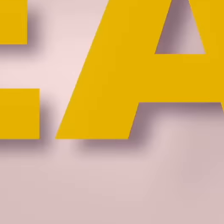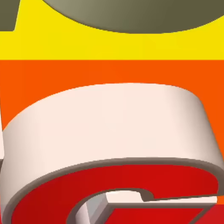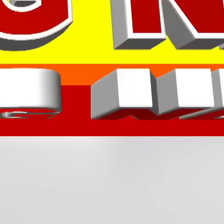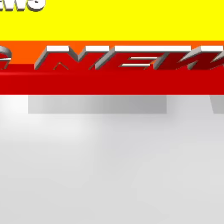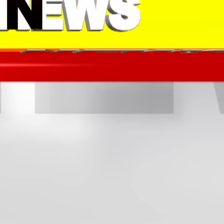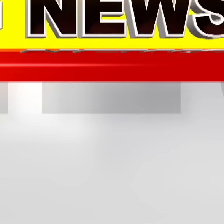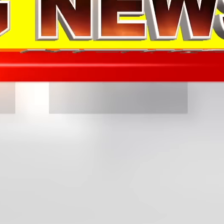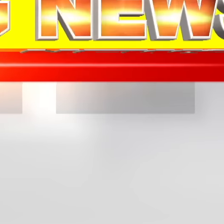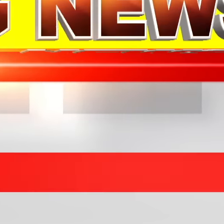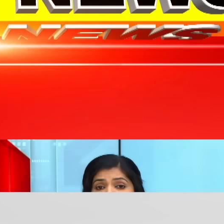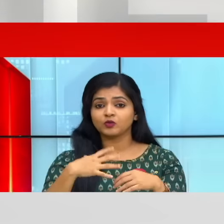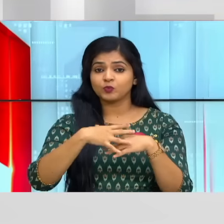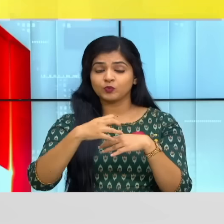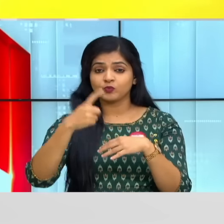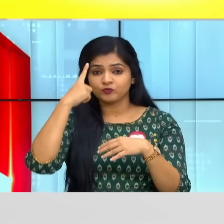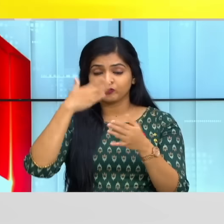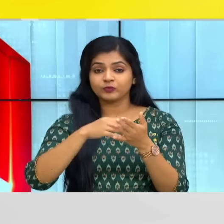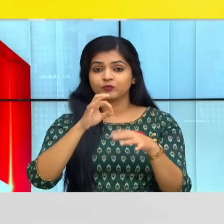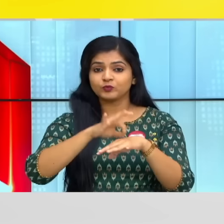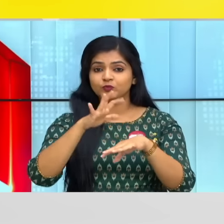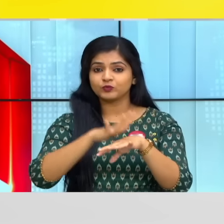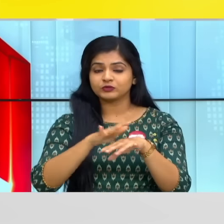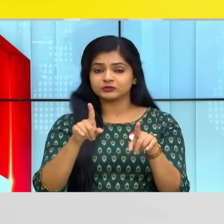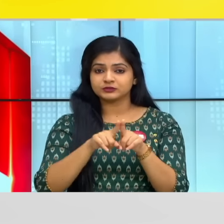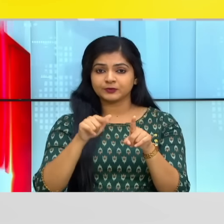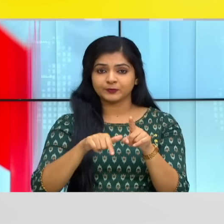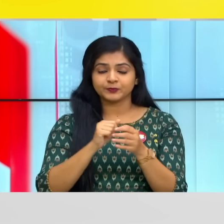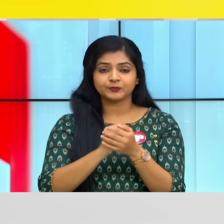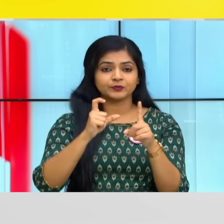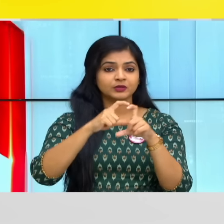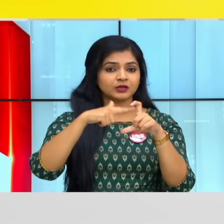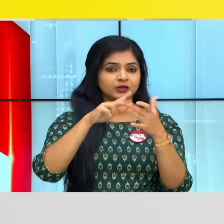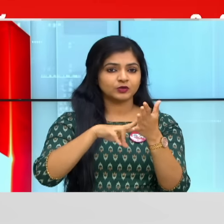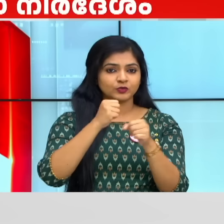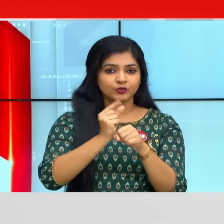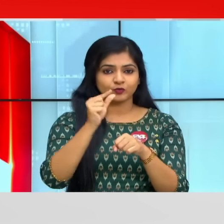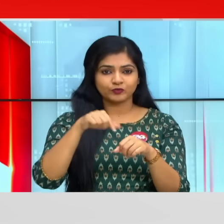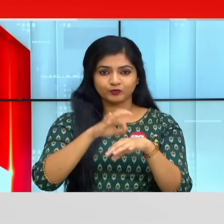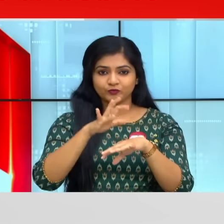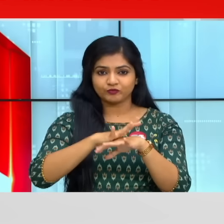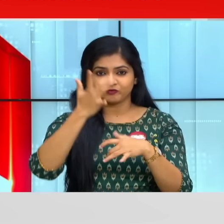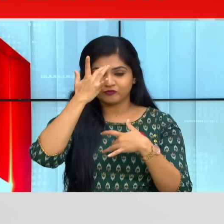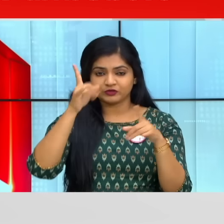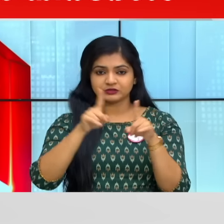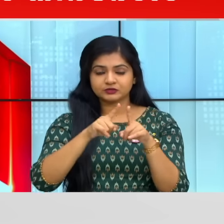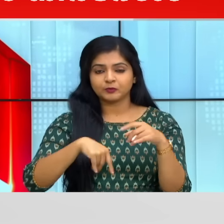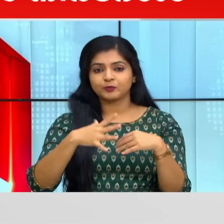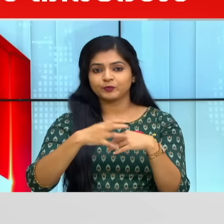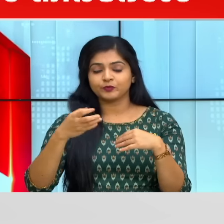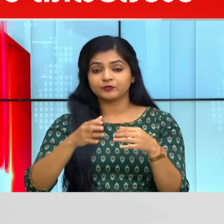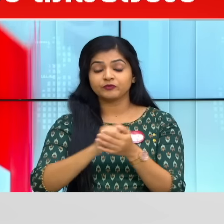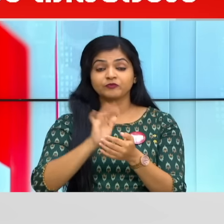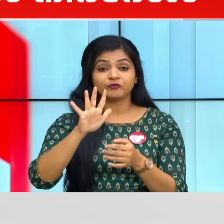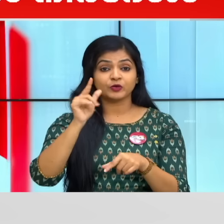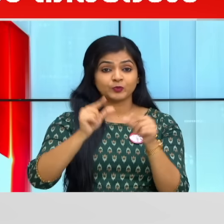വെക്ടർ ബോൺ ഡിസീസ് ആണ്. മൊസ്കിറ്റോ പോലെ സെയിം ആസ് ഡെങ്കു സ്പ്രെഡ്സ്. സിമിലർലി വെസ്റ്റ് നൈലിൻ്റെ സ്പ്രെഡ് ആണ്. 5 പേരിൽ ഒരു